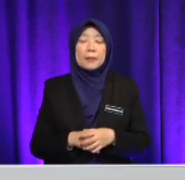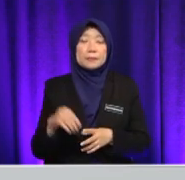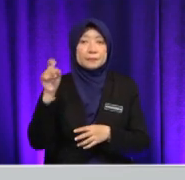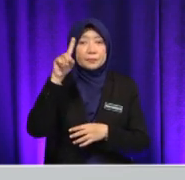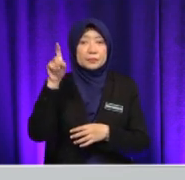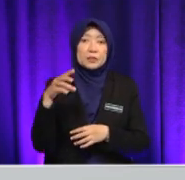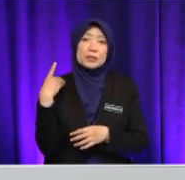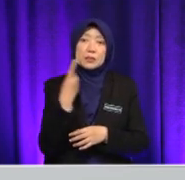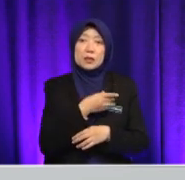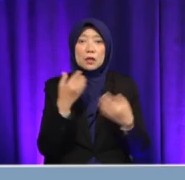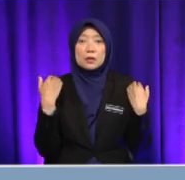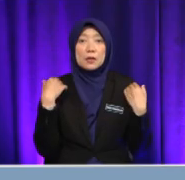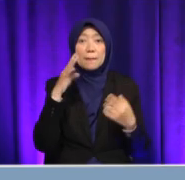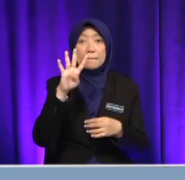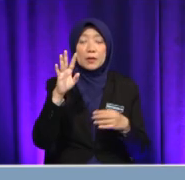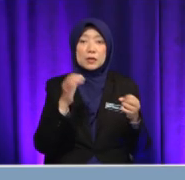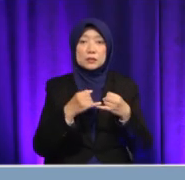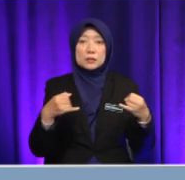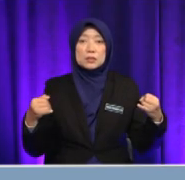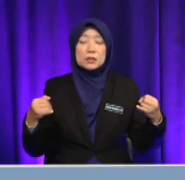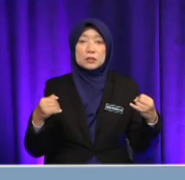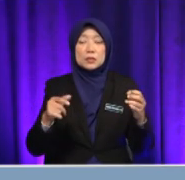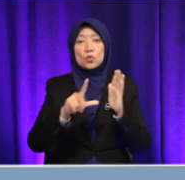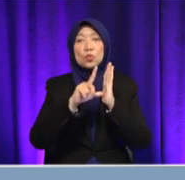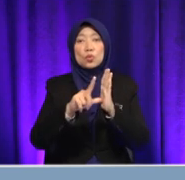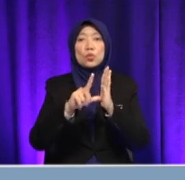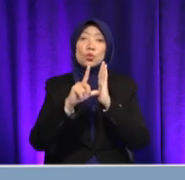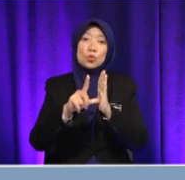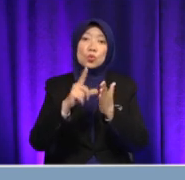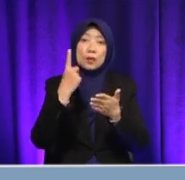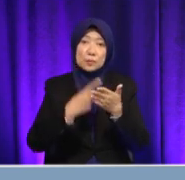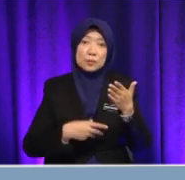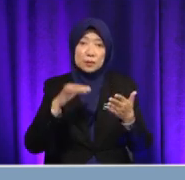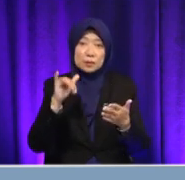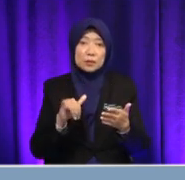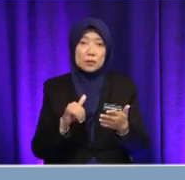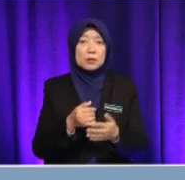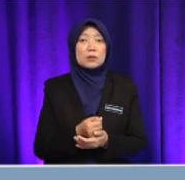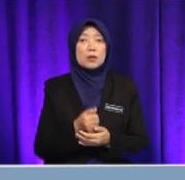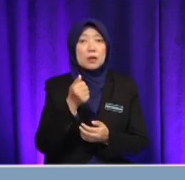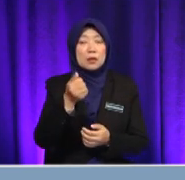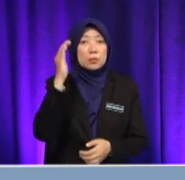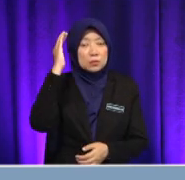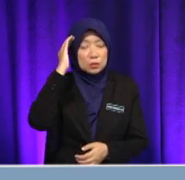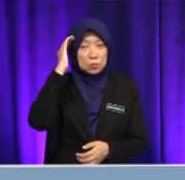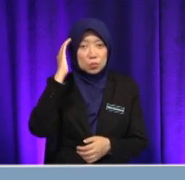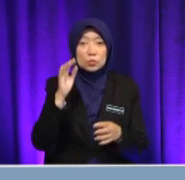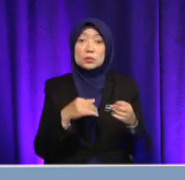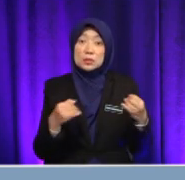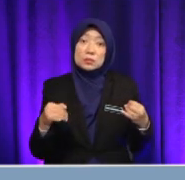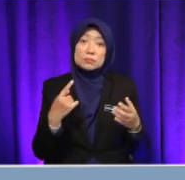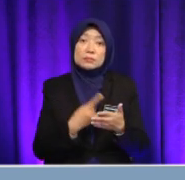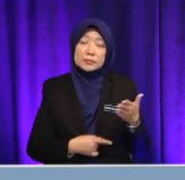Ada 4 jenis logo Apakah logo yang ideal jenis-jenis logo